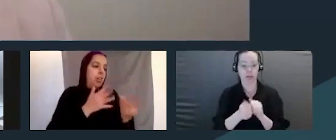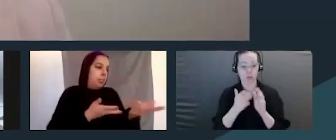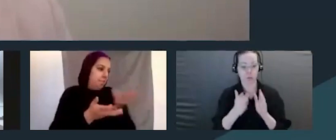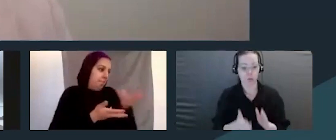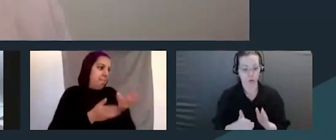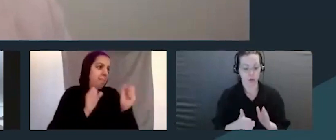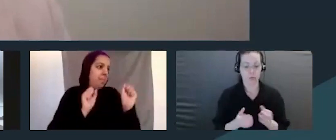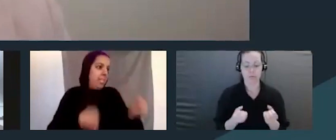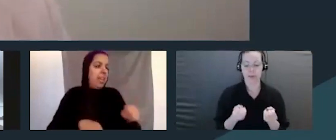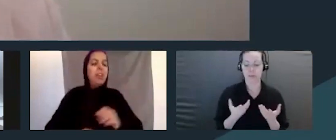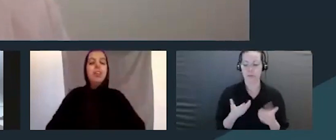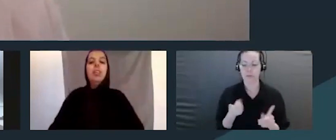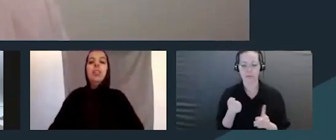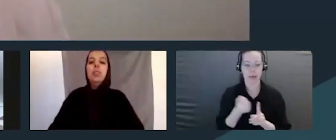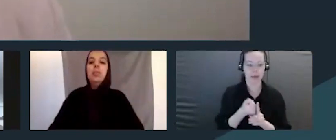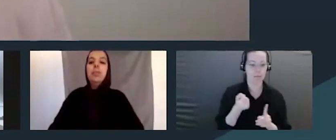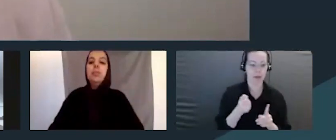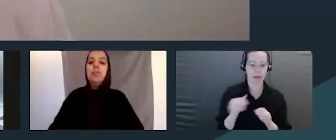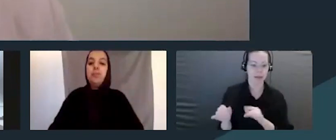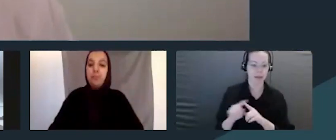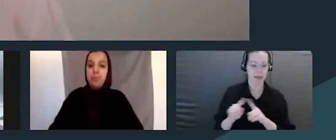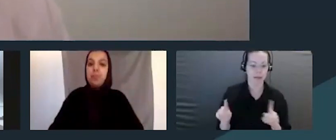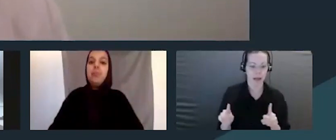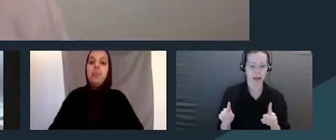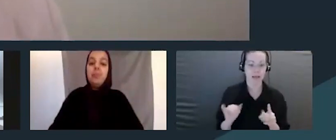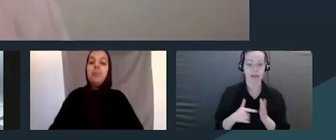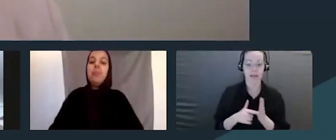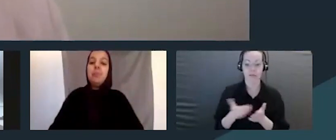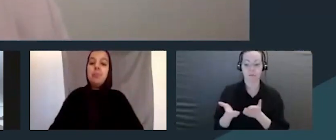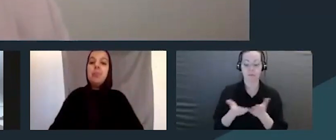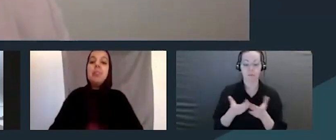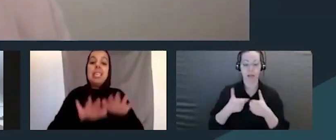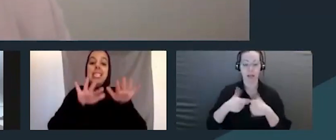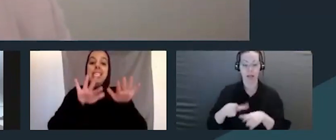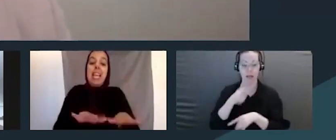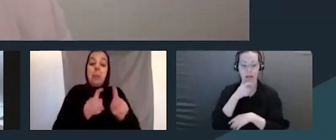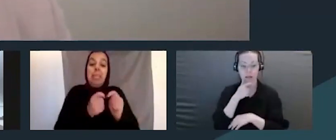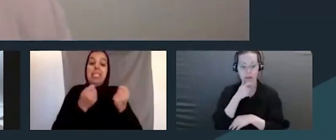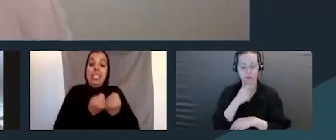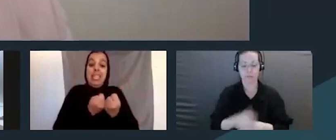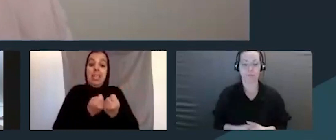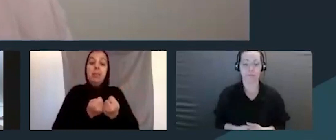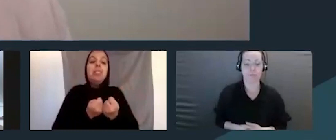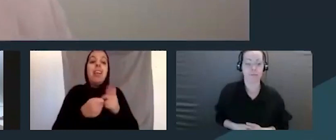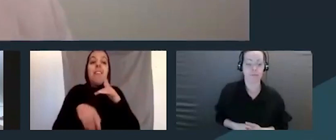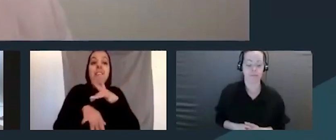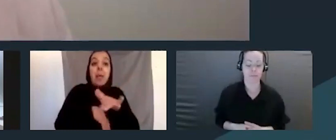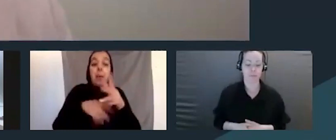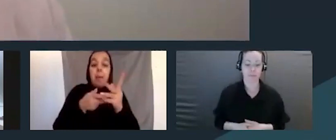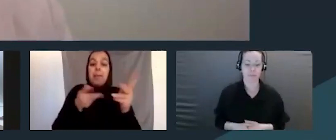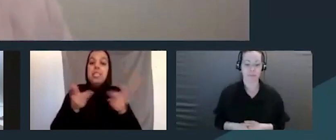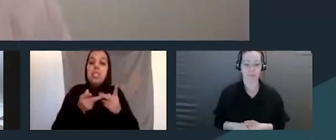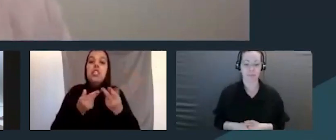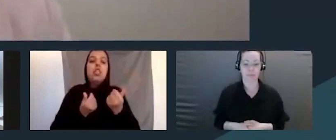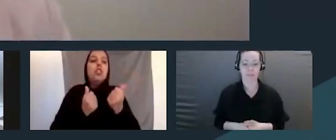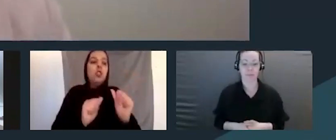Maintenant, pour ce qui est de notre équipe qui est en charge de l'installation des nouveaux arrivants qui vont parler les 2 langues, et donc